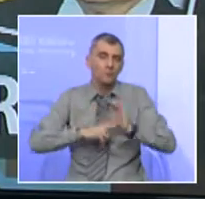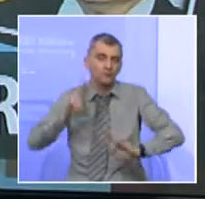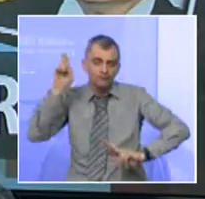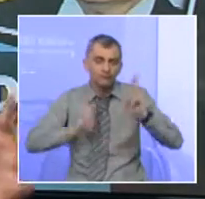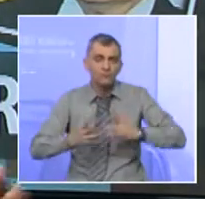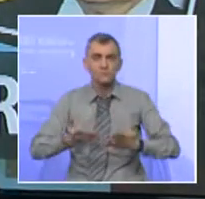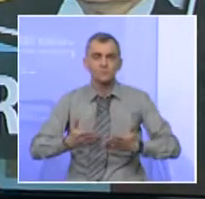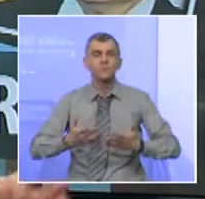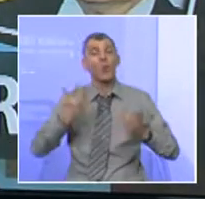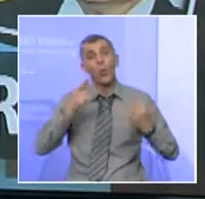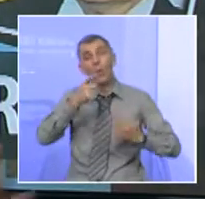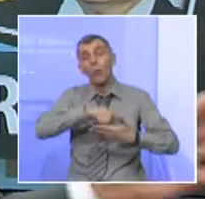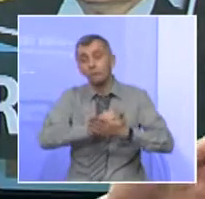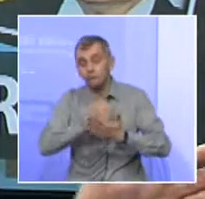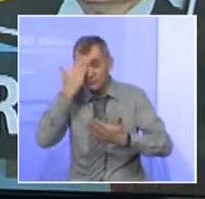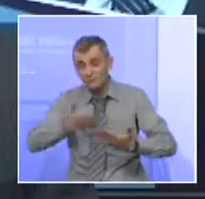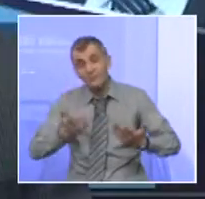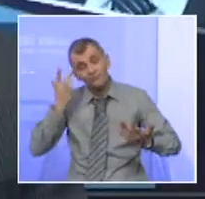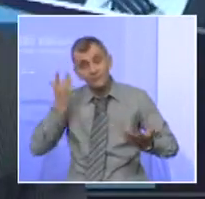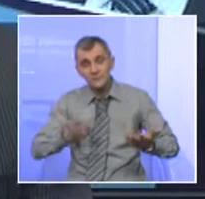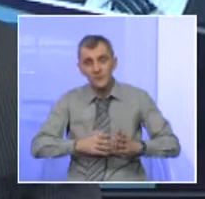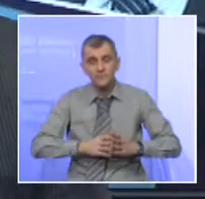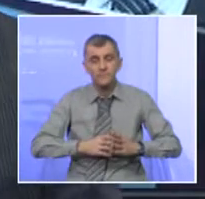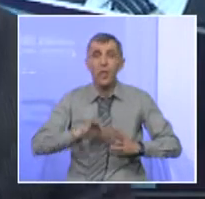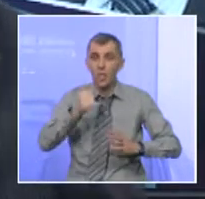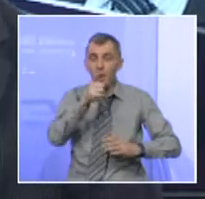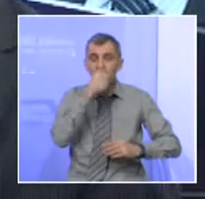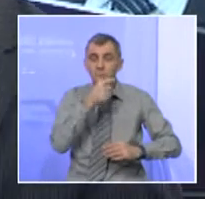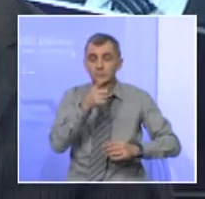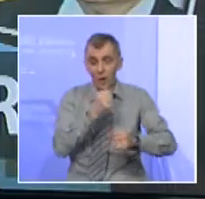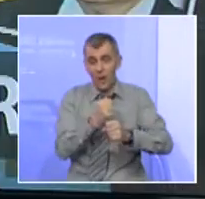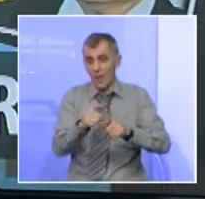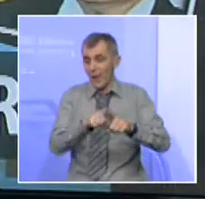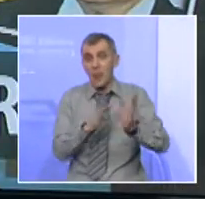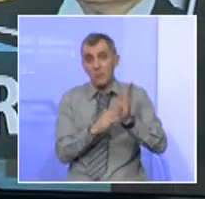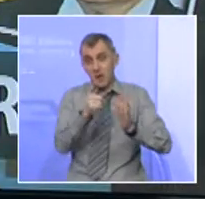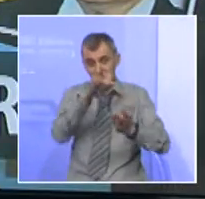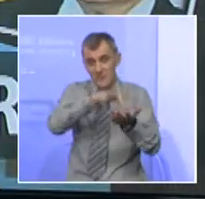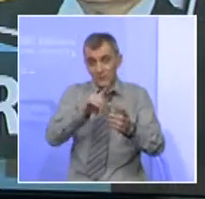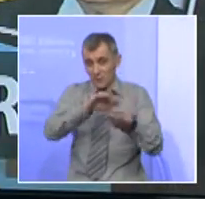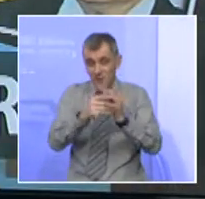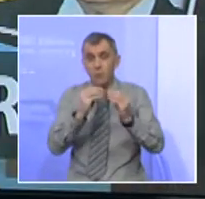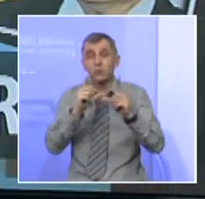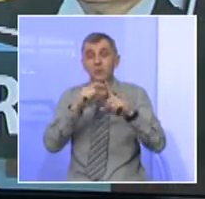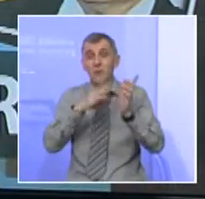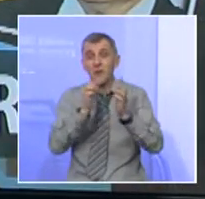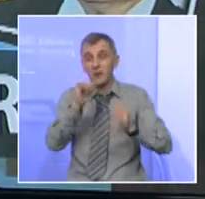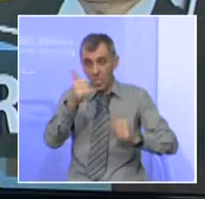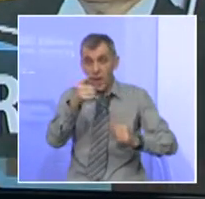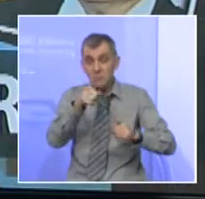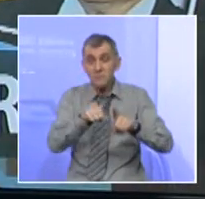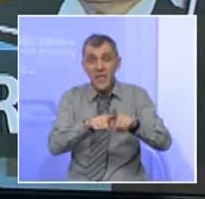diskursu. Koliko je ona legitimna ili ne? Evo, da li biste vi radili isto što radi gospodin Budimir? U ovom slučaju, da. Ja bih